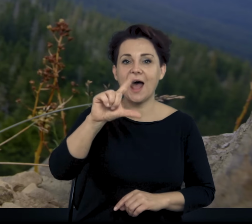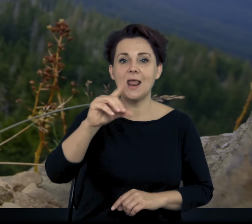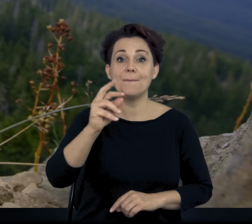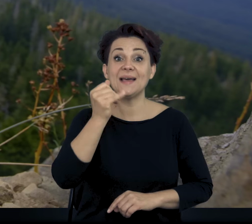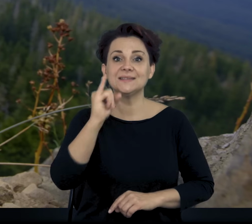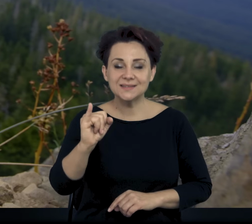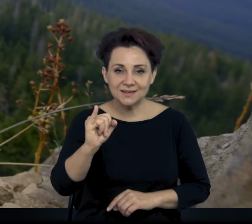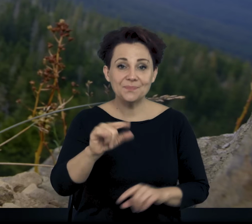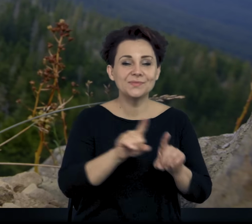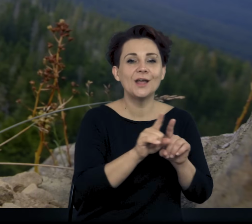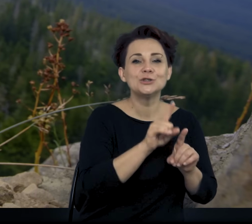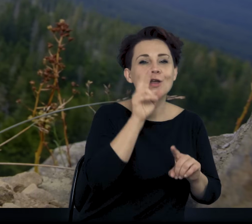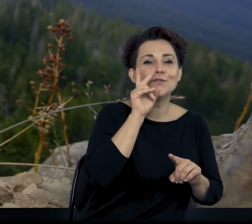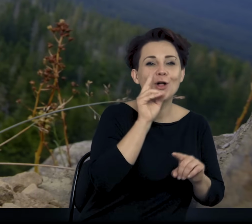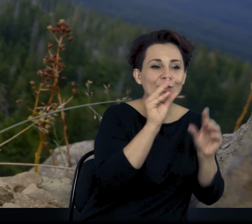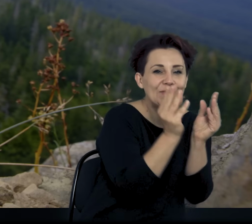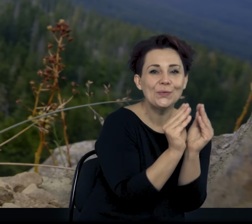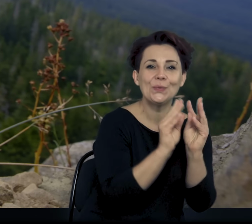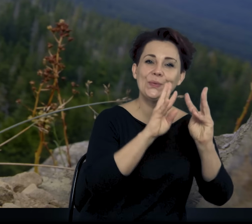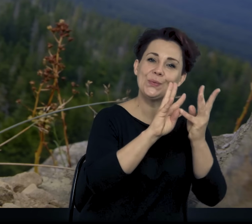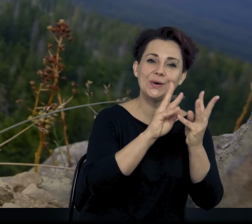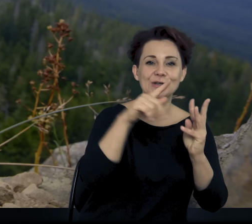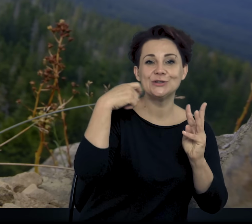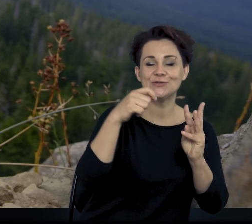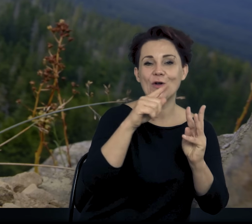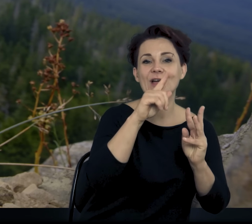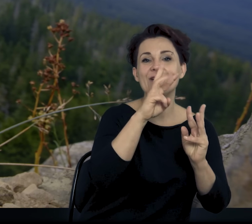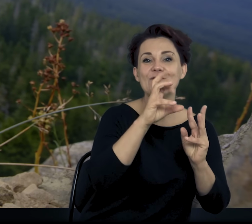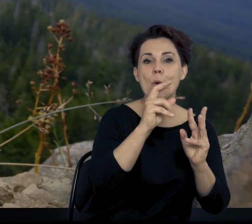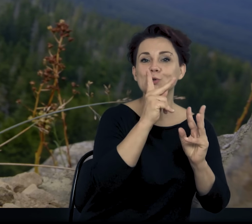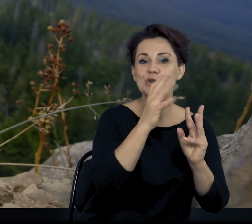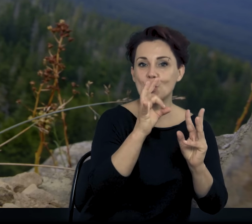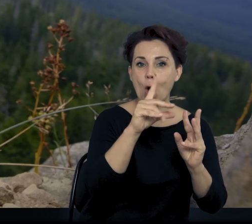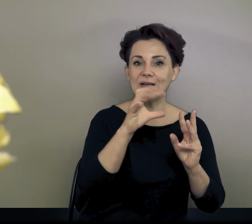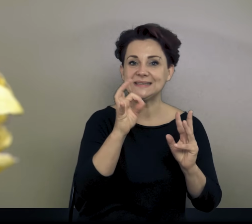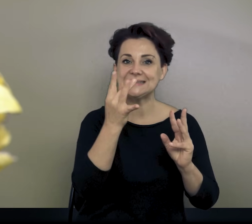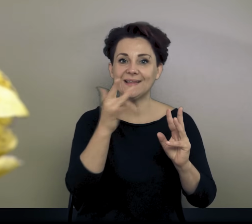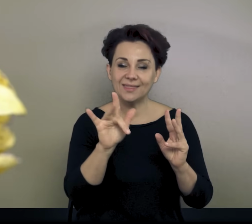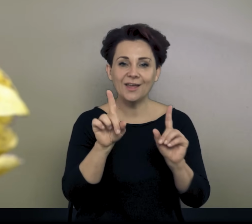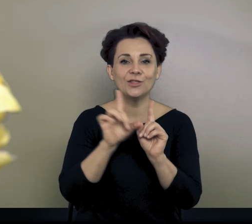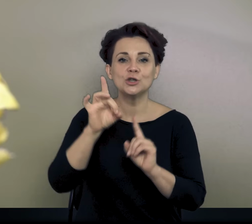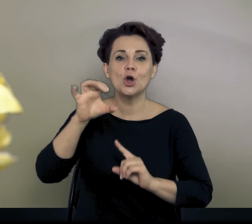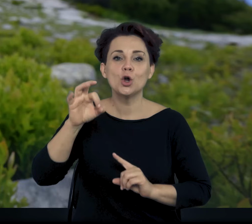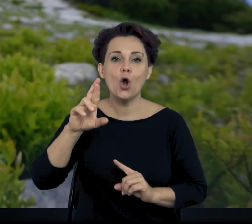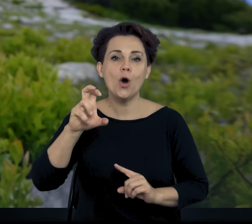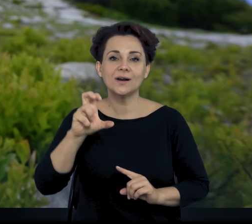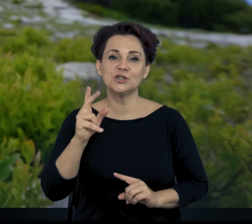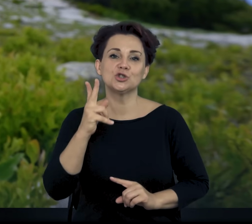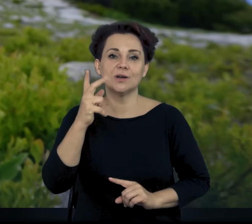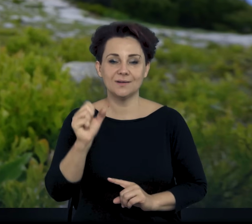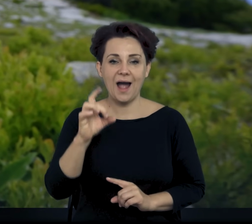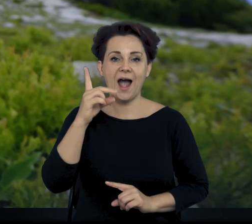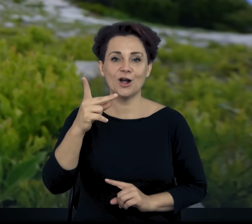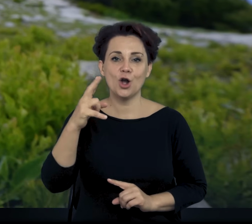fioletowe kielichy dzwonka wąskolistnego, i goryczki kropkowanej.